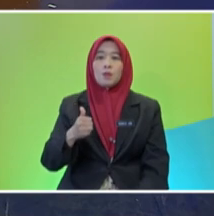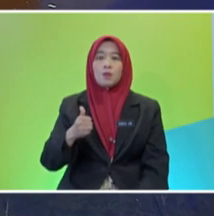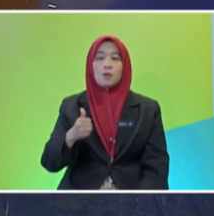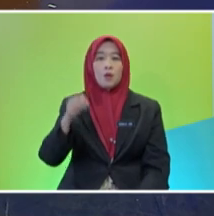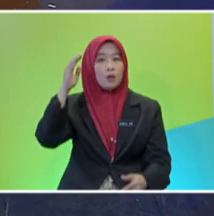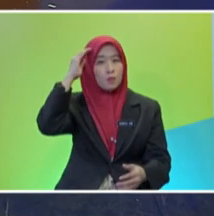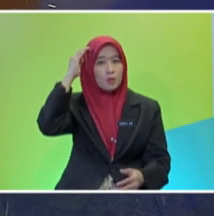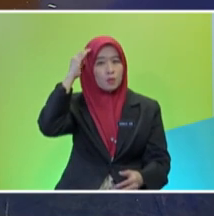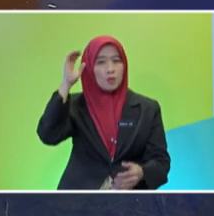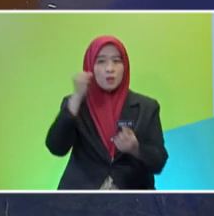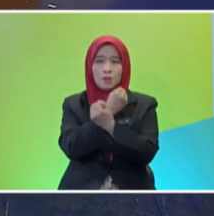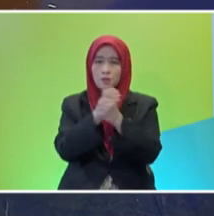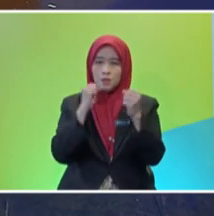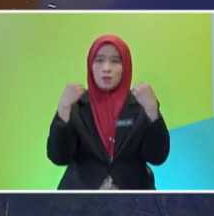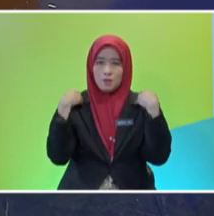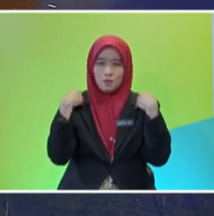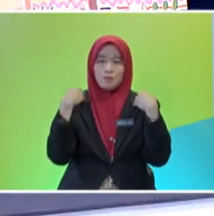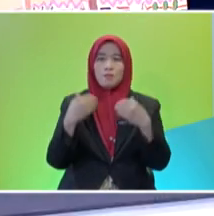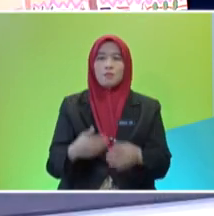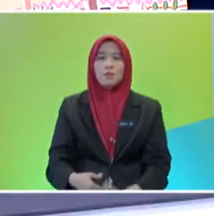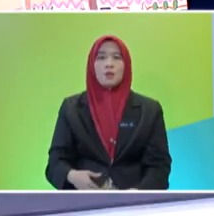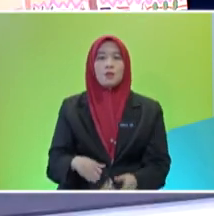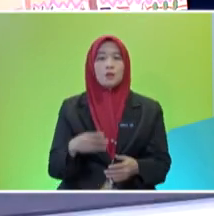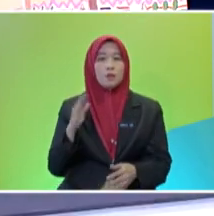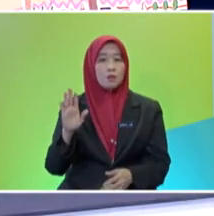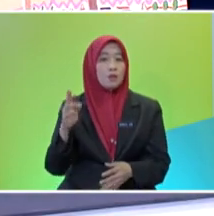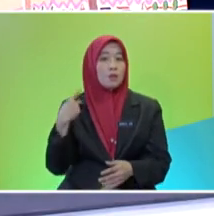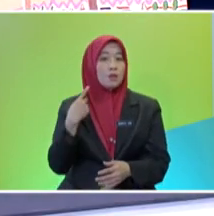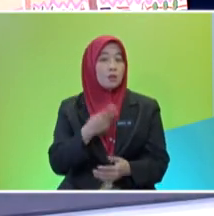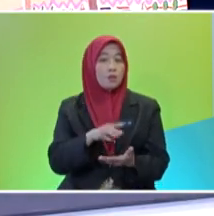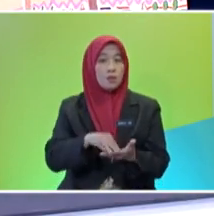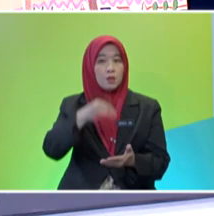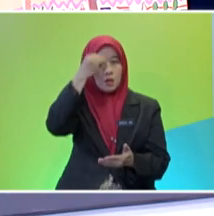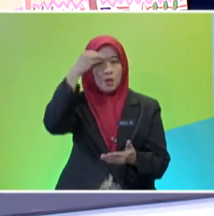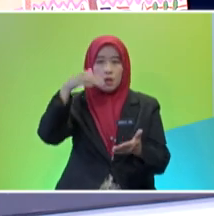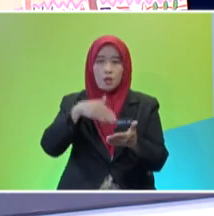ada. Bagus Irfan. Nanti kita belajar lagi dalam lagi.